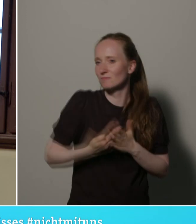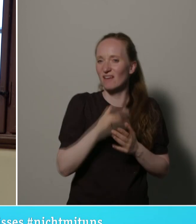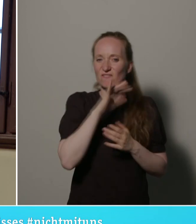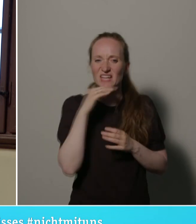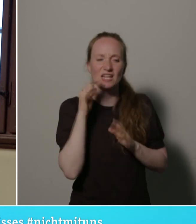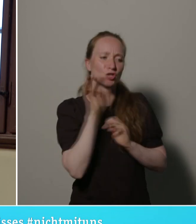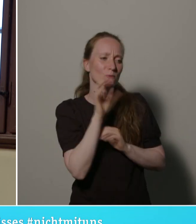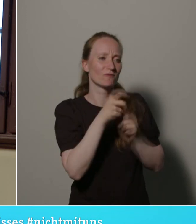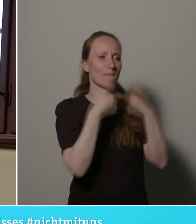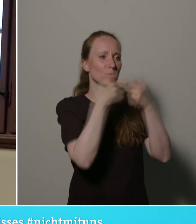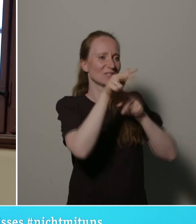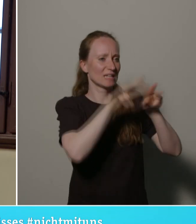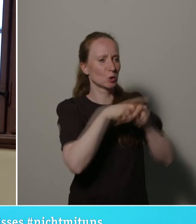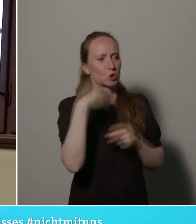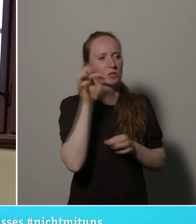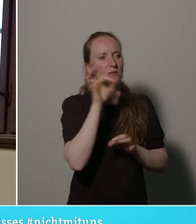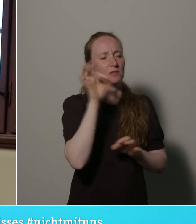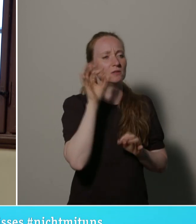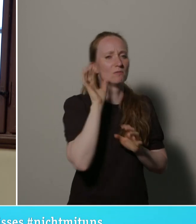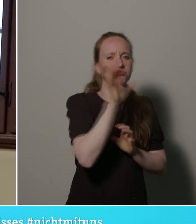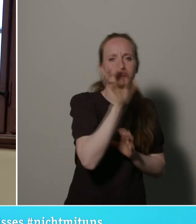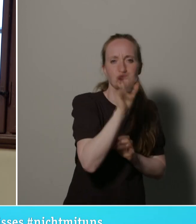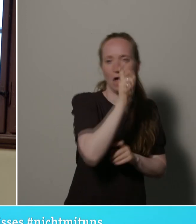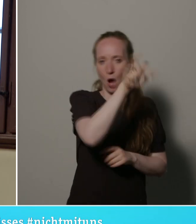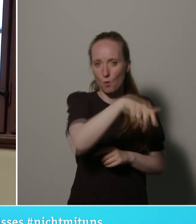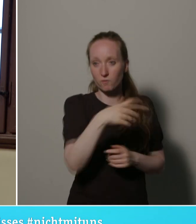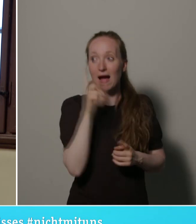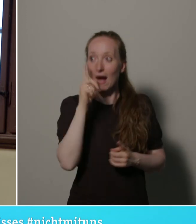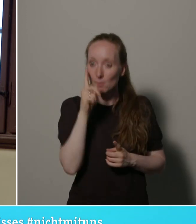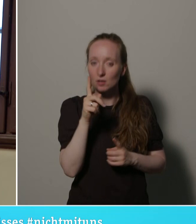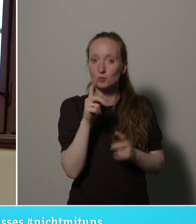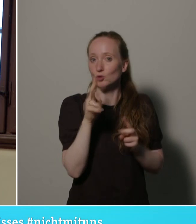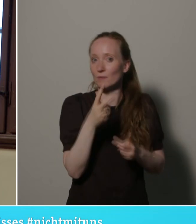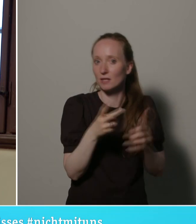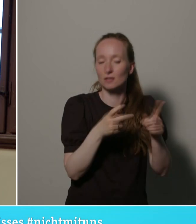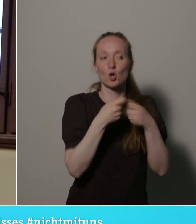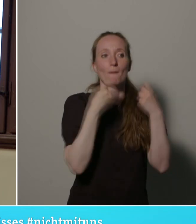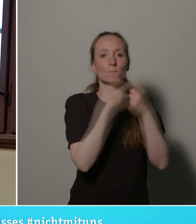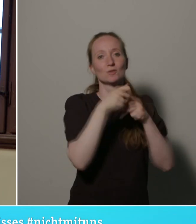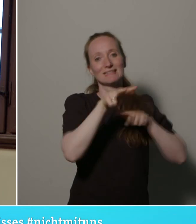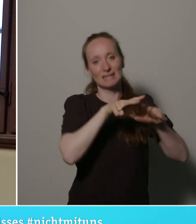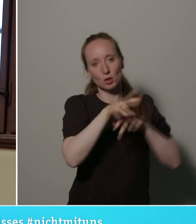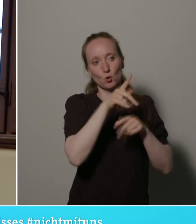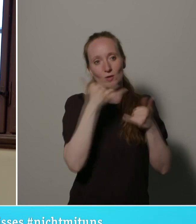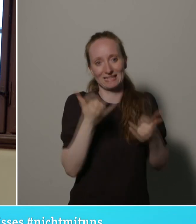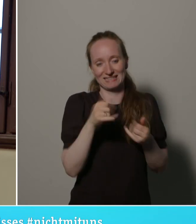aber in dieser Krisensituation hat es ganz offensichtlich ein Instrument genutzt, was geholfen hat.